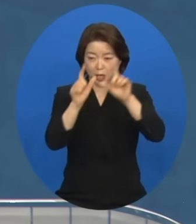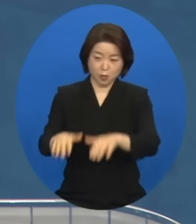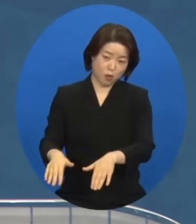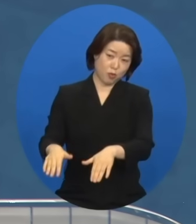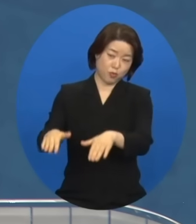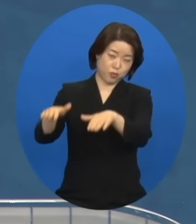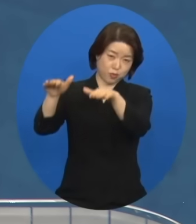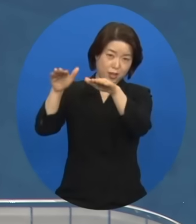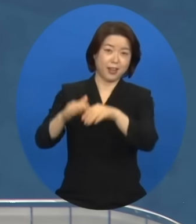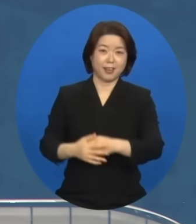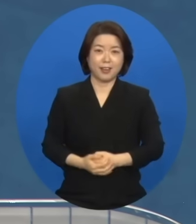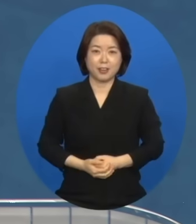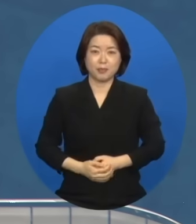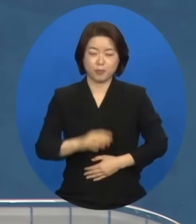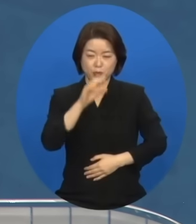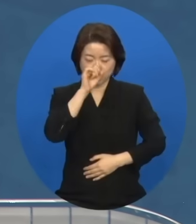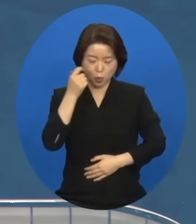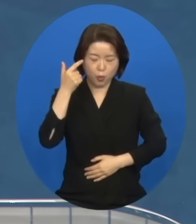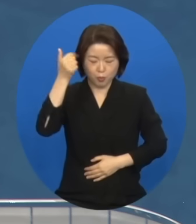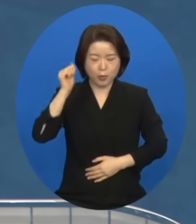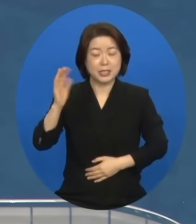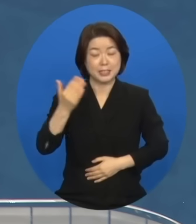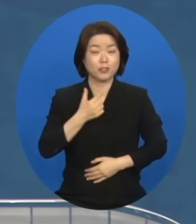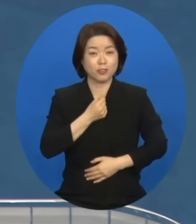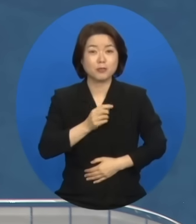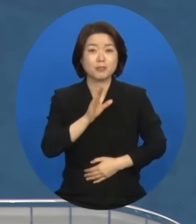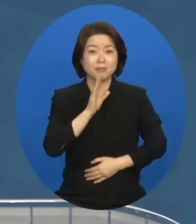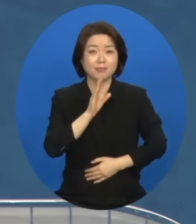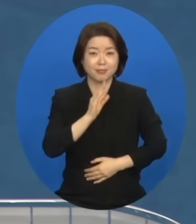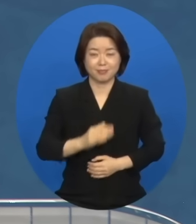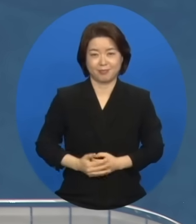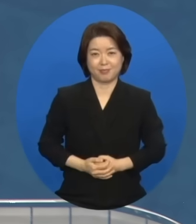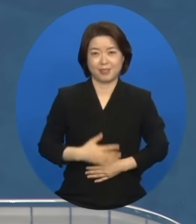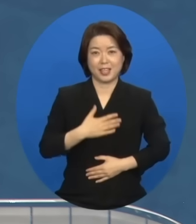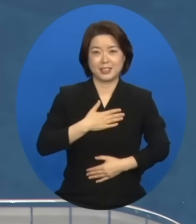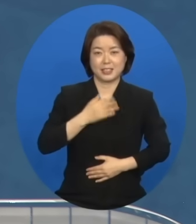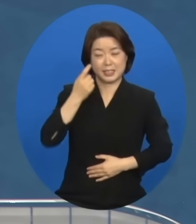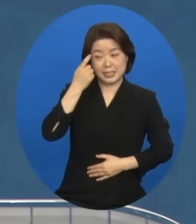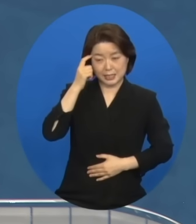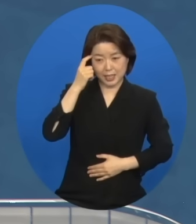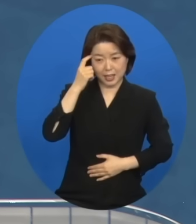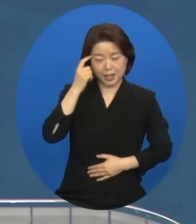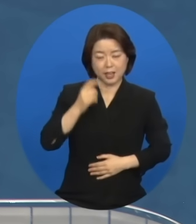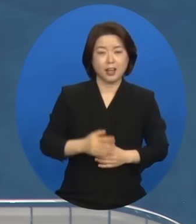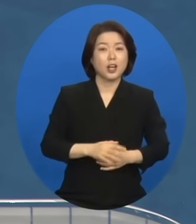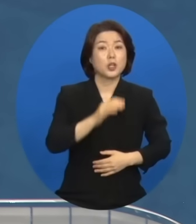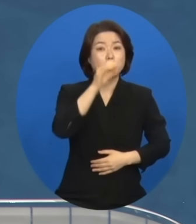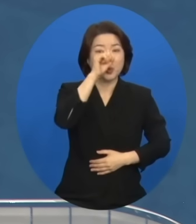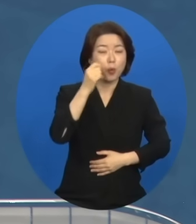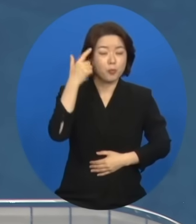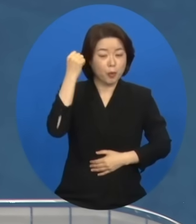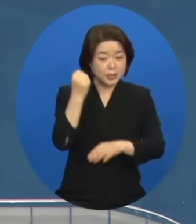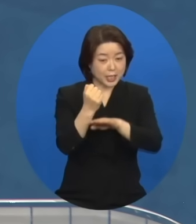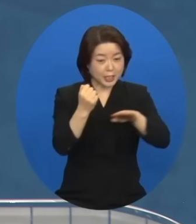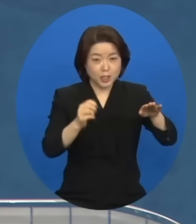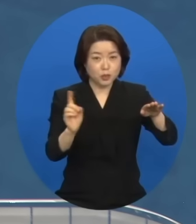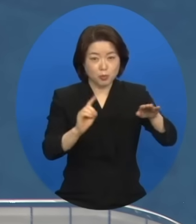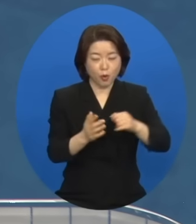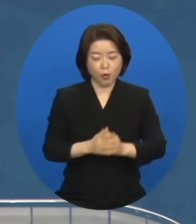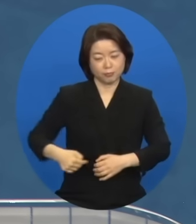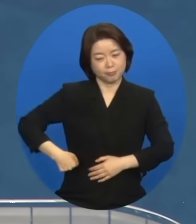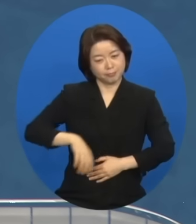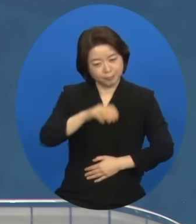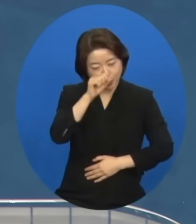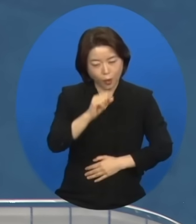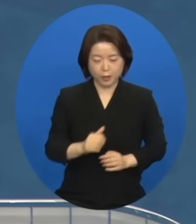살았습니다. 좋은 목사 되고 싶었죠. 제 생각하는 좋은 목사의 기준은 그래서 착하고